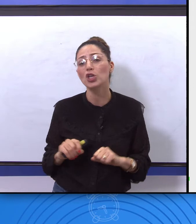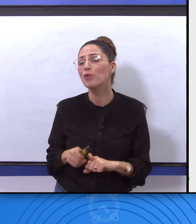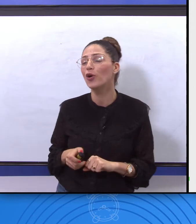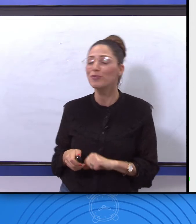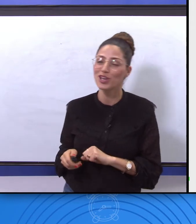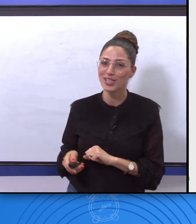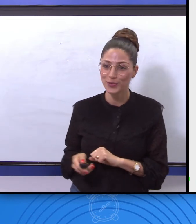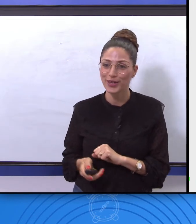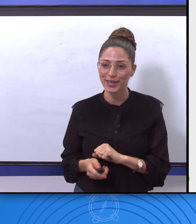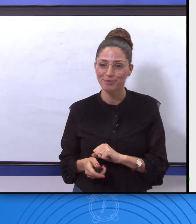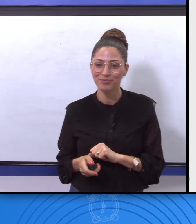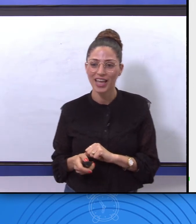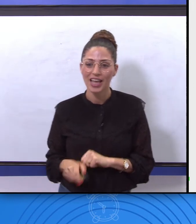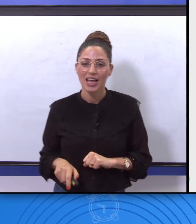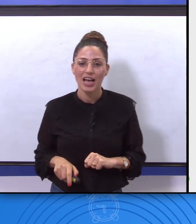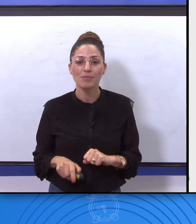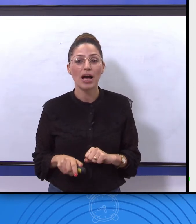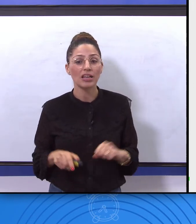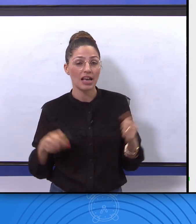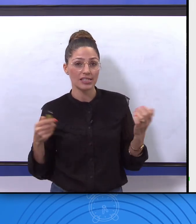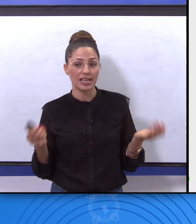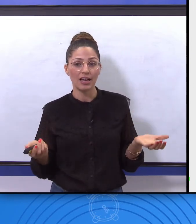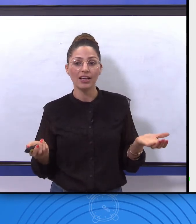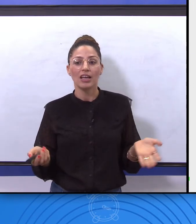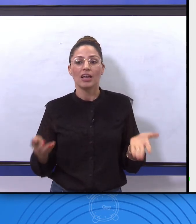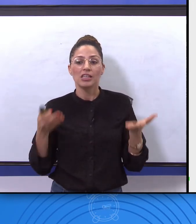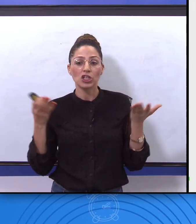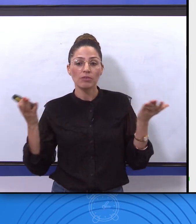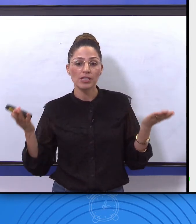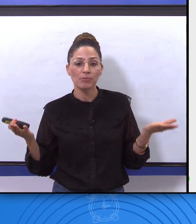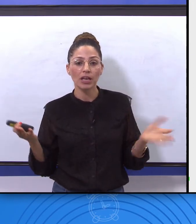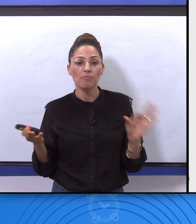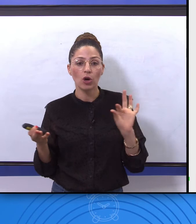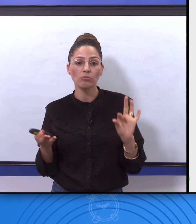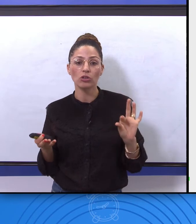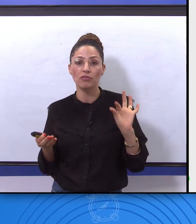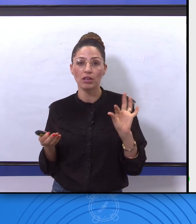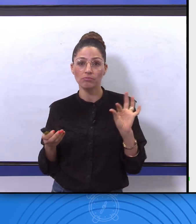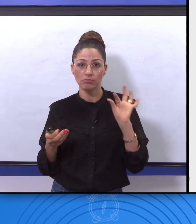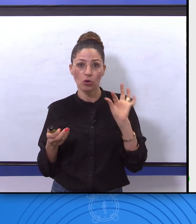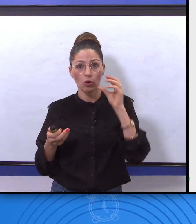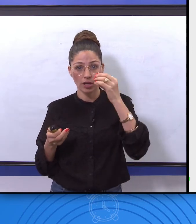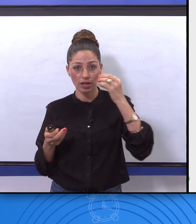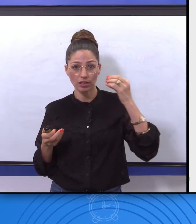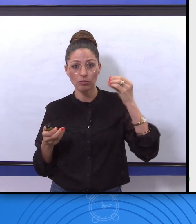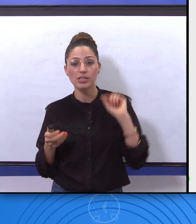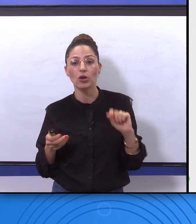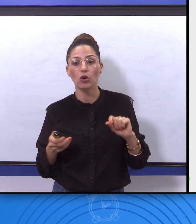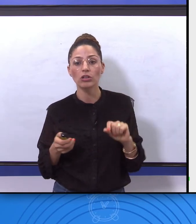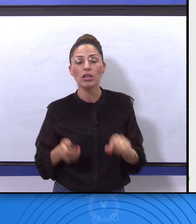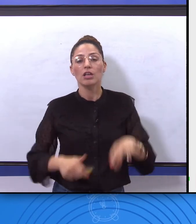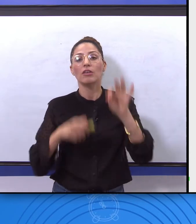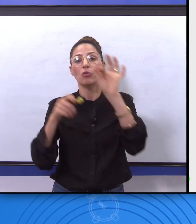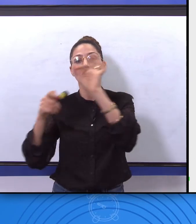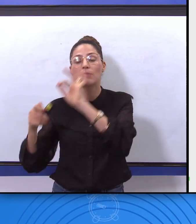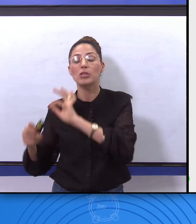אפשר לבקש מההורים שיעזרו לכם. אז מה נעשה? יש כאן מסמרים מאוד מאוד עבים, אוקיי? כמו